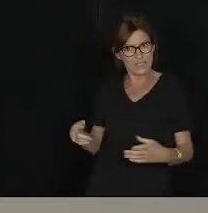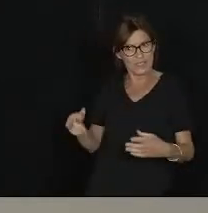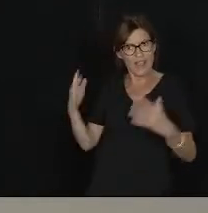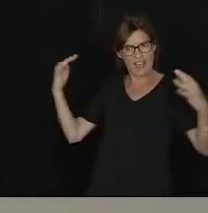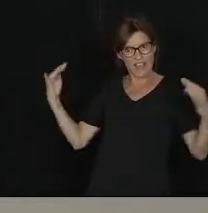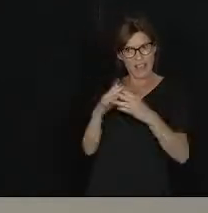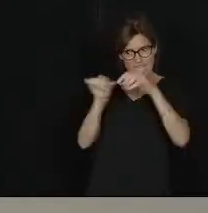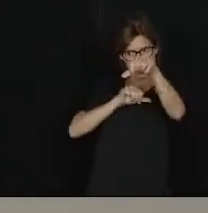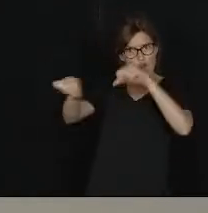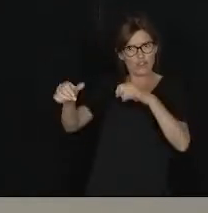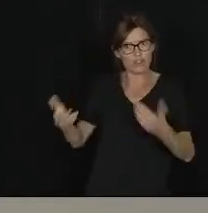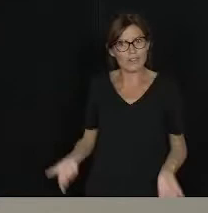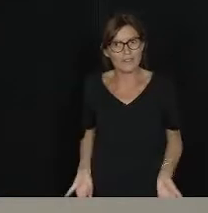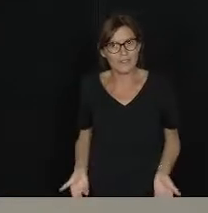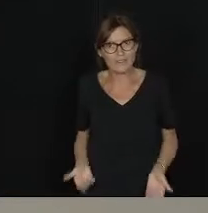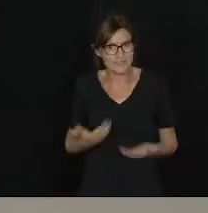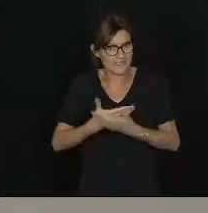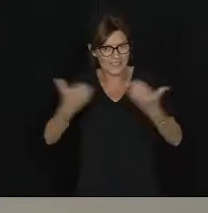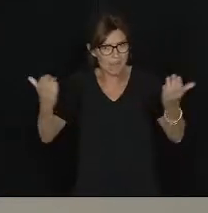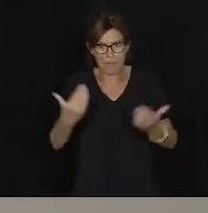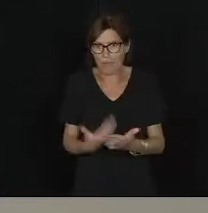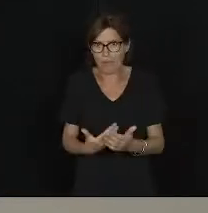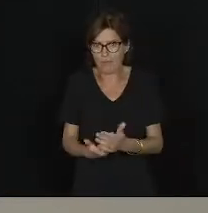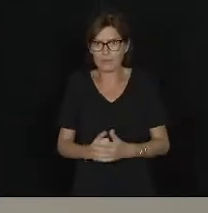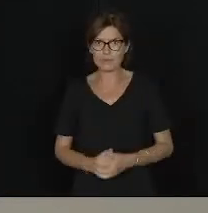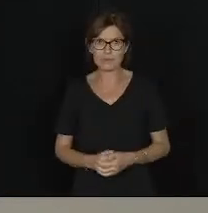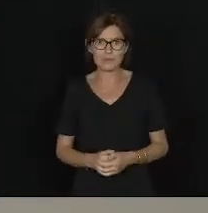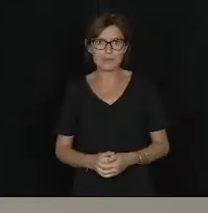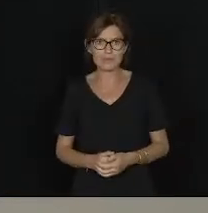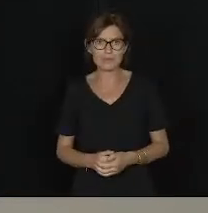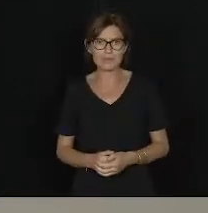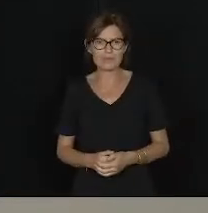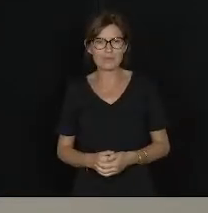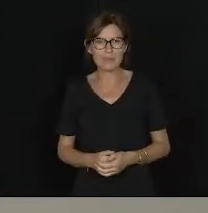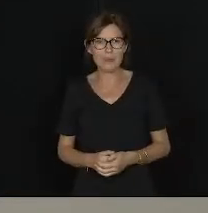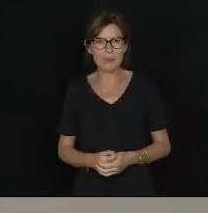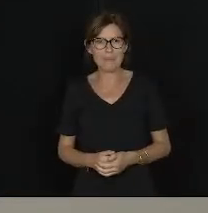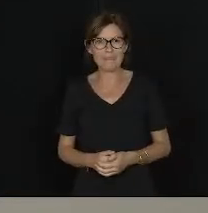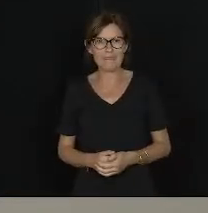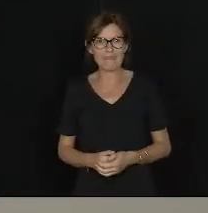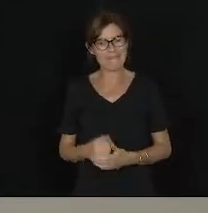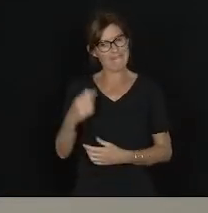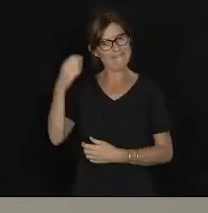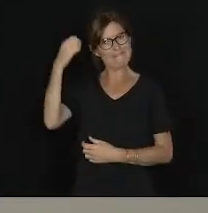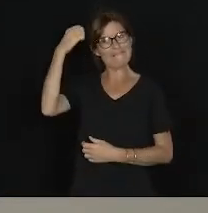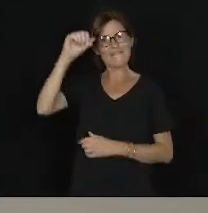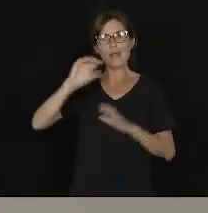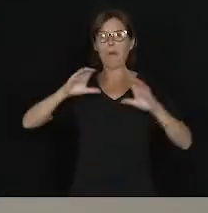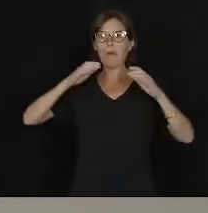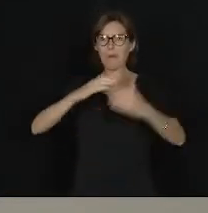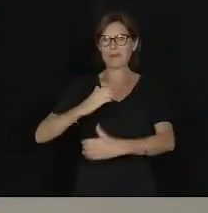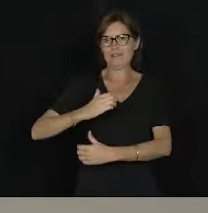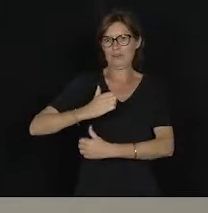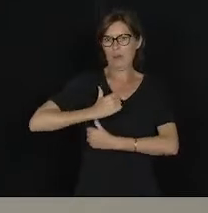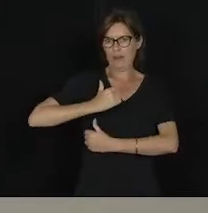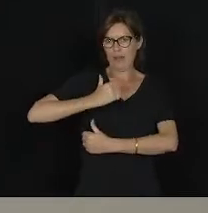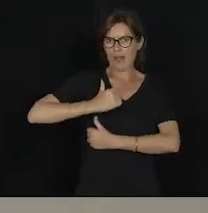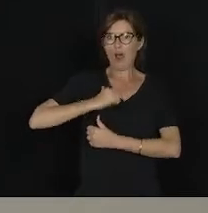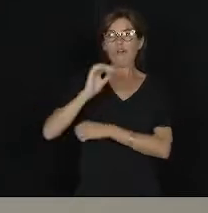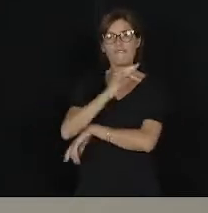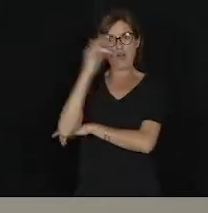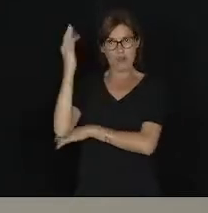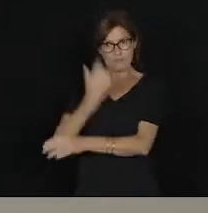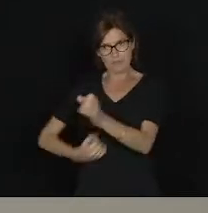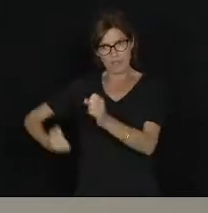et il est très simple de le montrer. Le seul commando qui est mis en place en